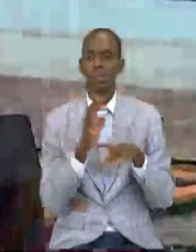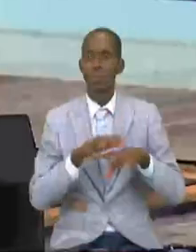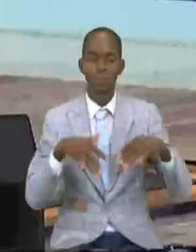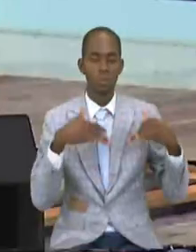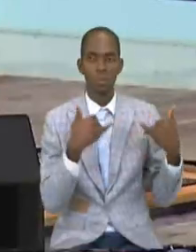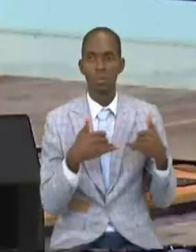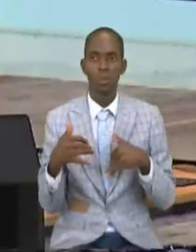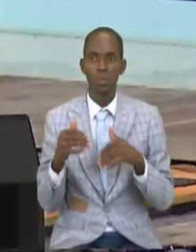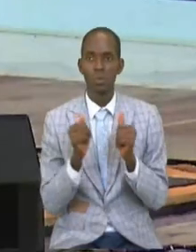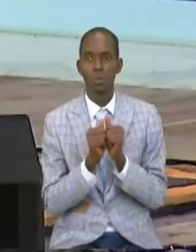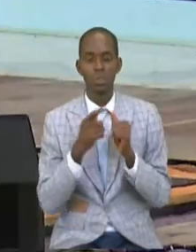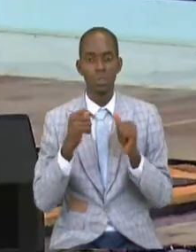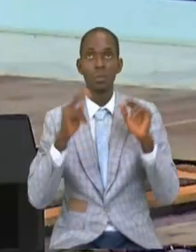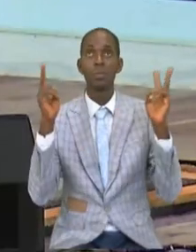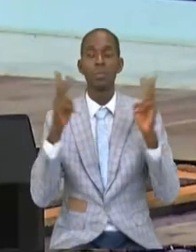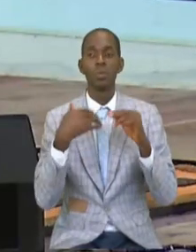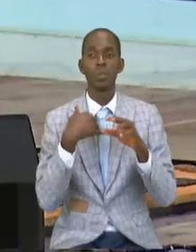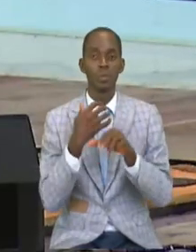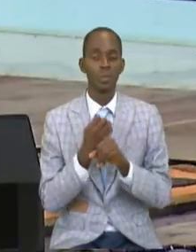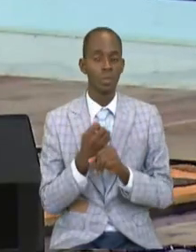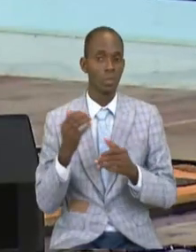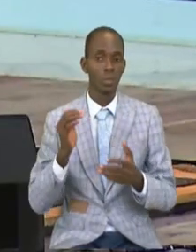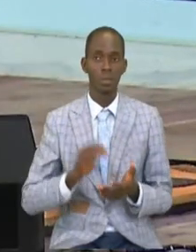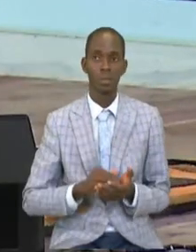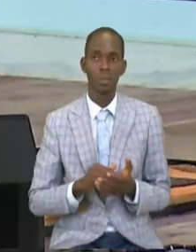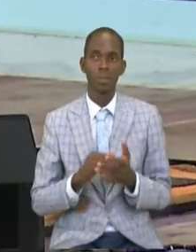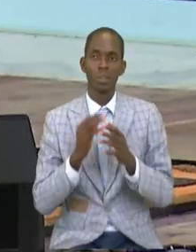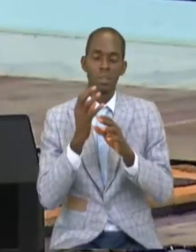Il ne faut plus jouer avec cela.